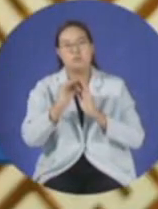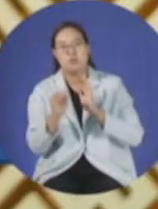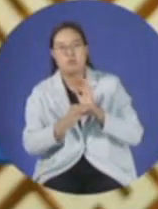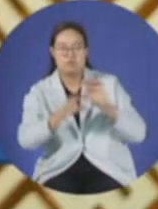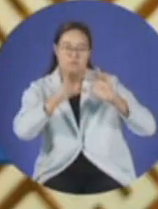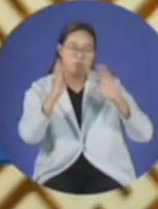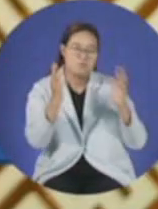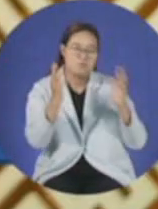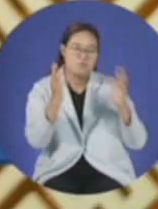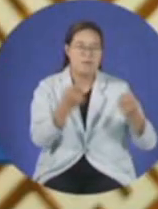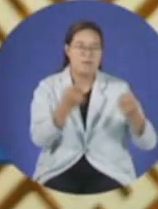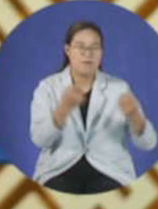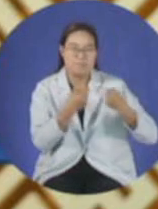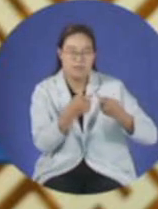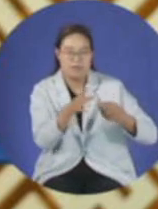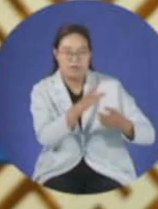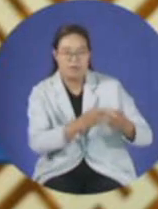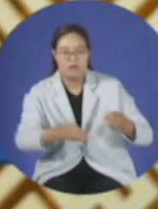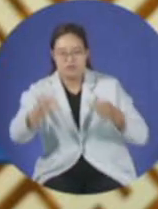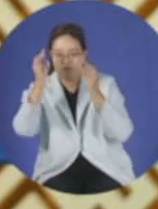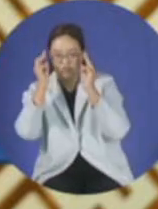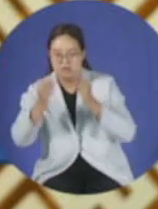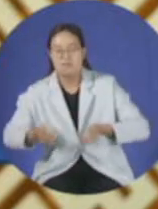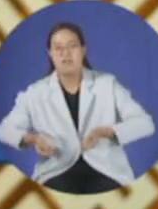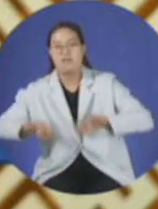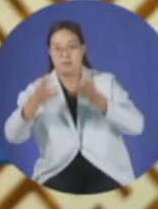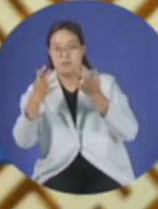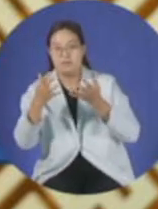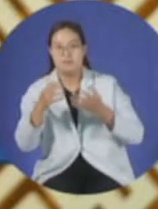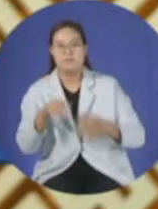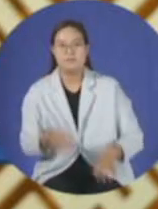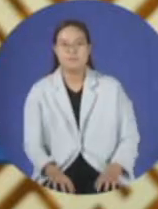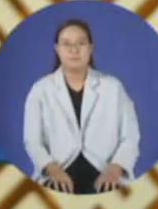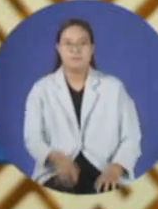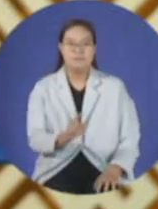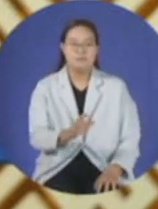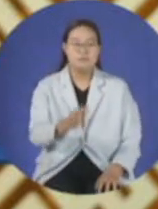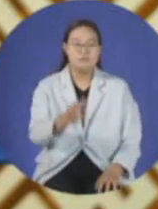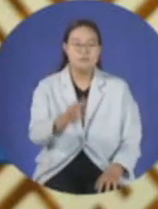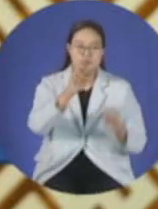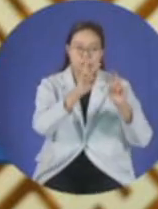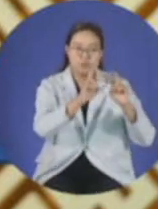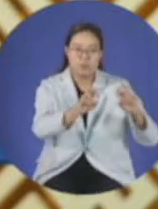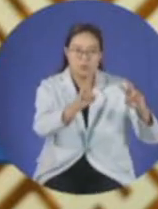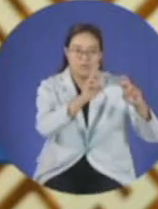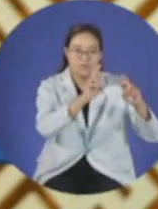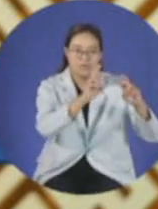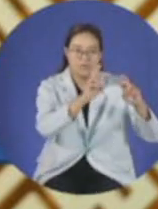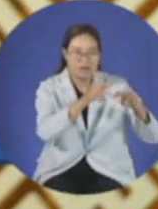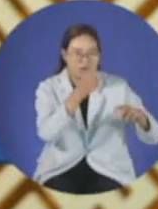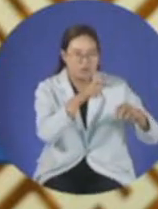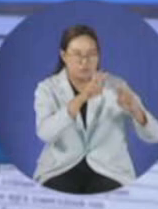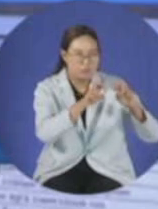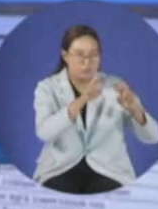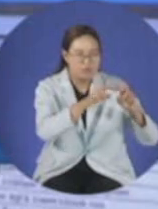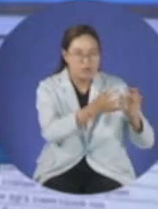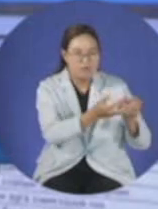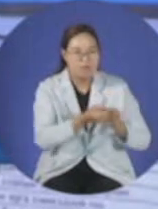байдлаар одоо бас гардаг. Тэгэхээр судалгаан дээр суурилж гарч байна гэж судалгаан дээр.